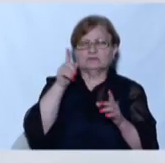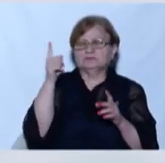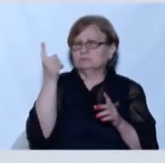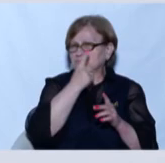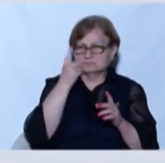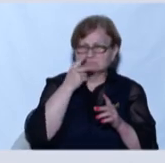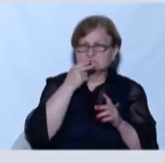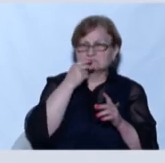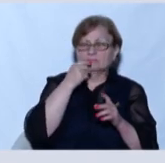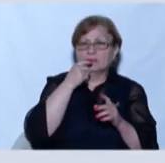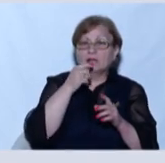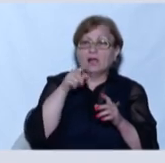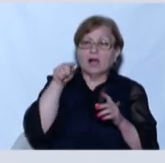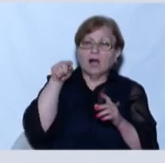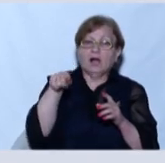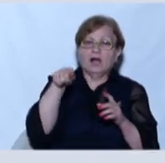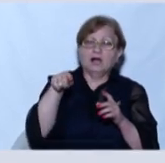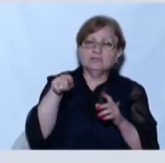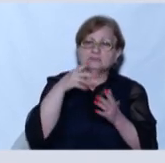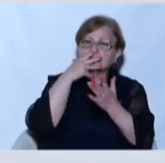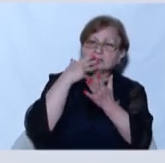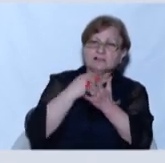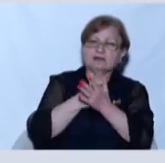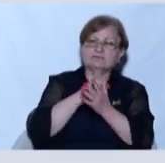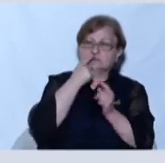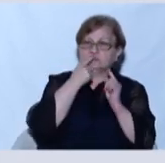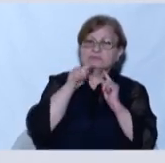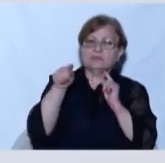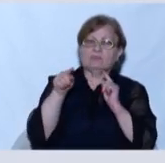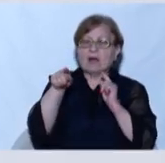და რუსთაველი კი არ ჩათვალა, არამედ ეს არის მისი წინამორბედი.